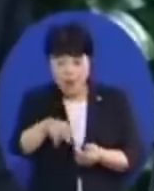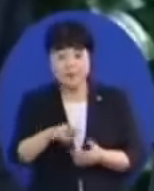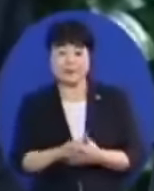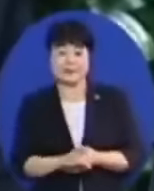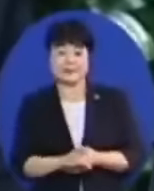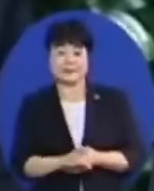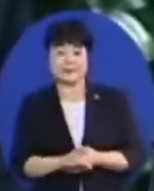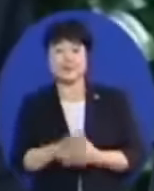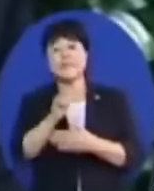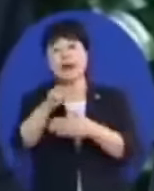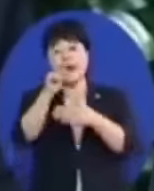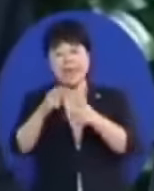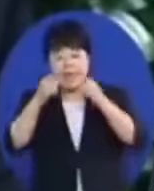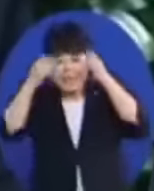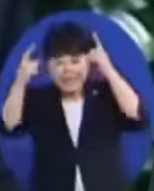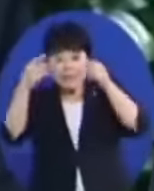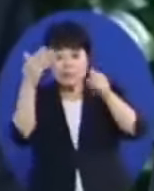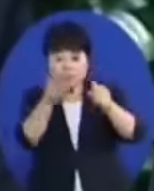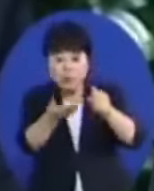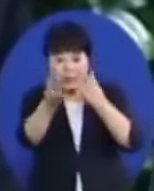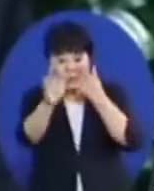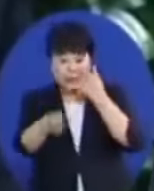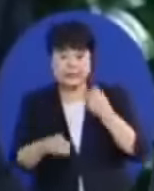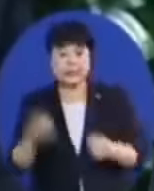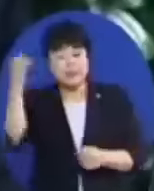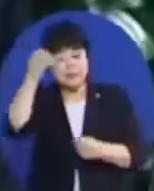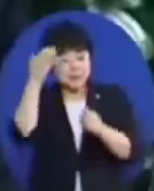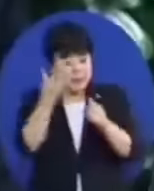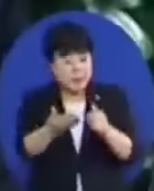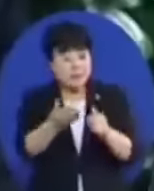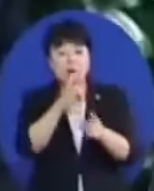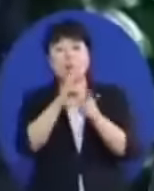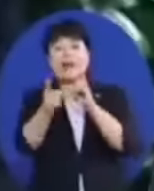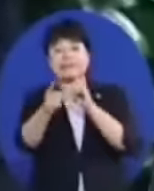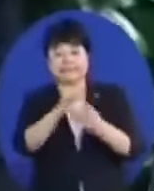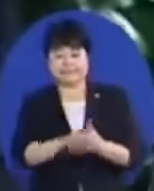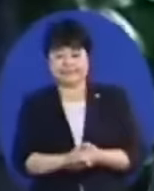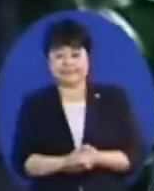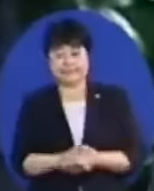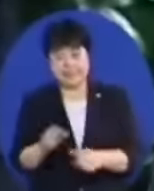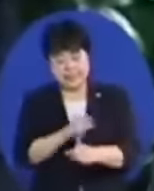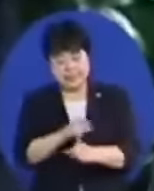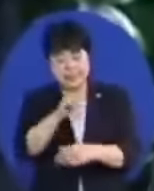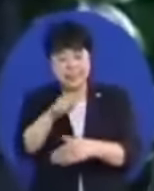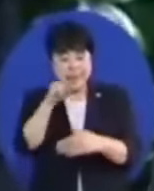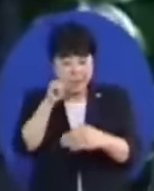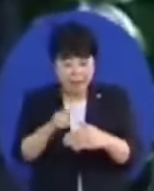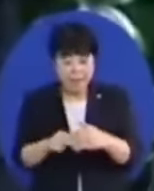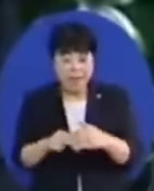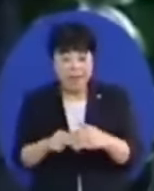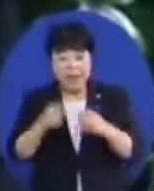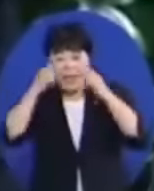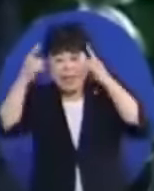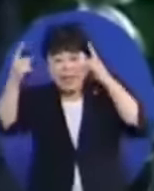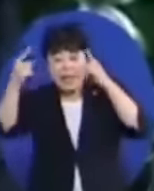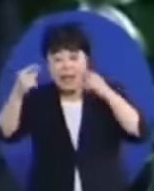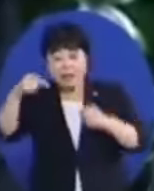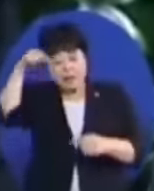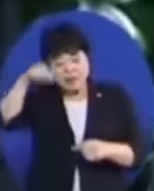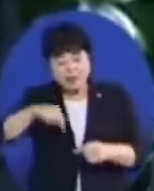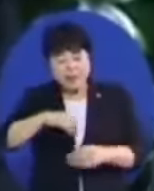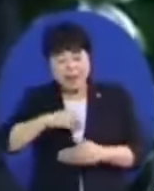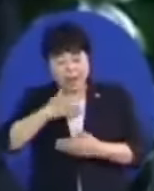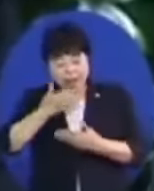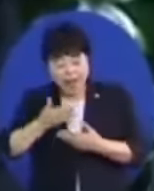때 우리 마음속에 깨달음을 주시지만은 성령이 그 말씀을 특별히 내 마음속에 깨닫게 하고 깊이